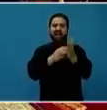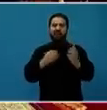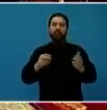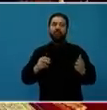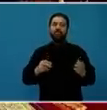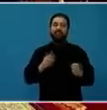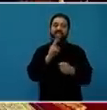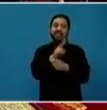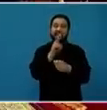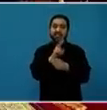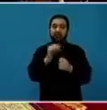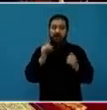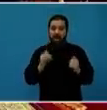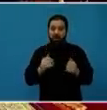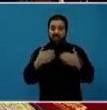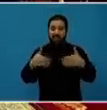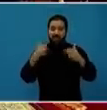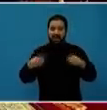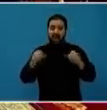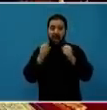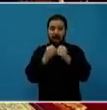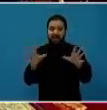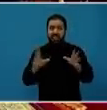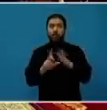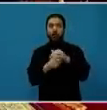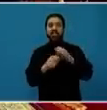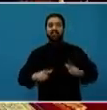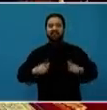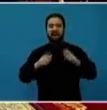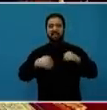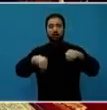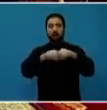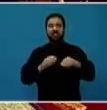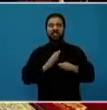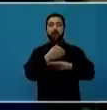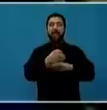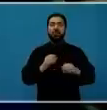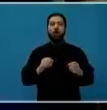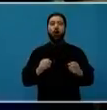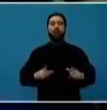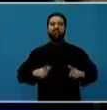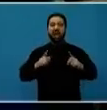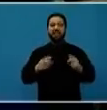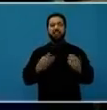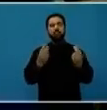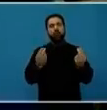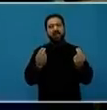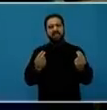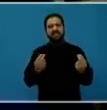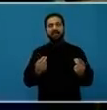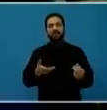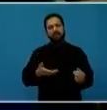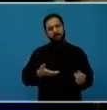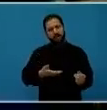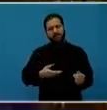această îndepărtare a blestemelor din viața noastră printr-o viață îmbunătățită.